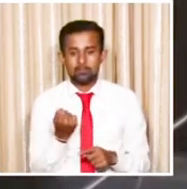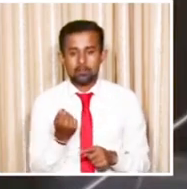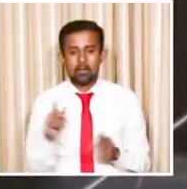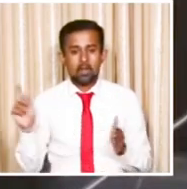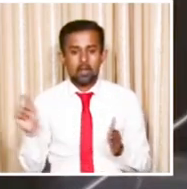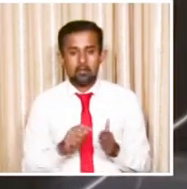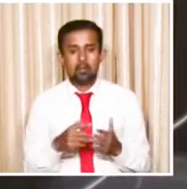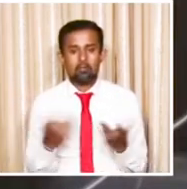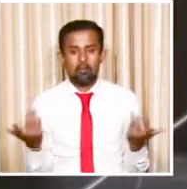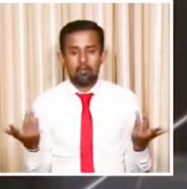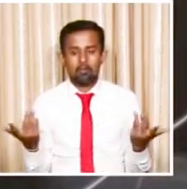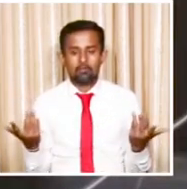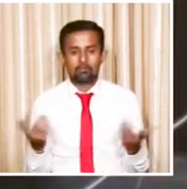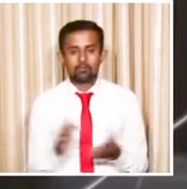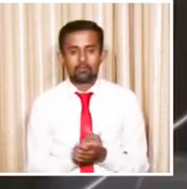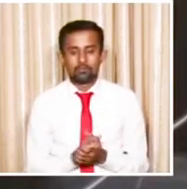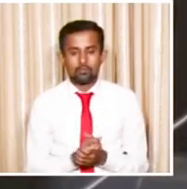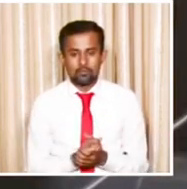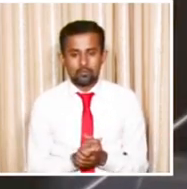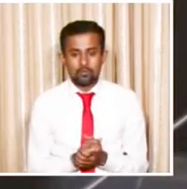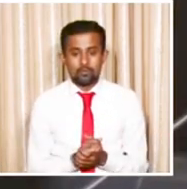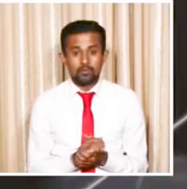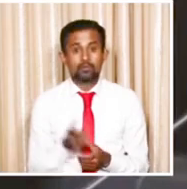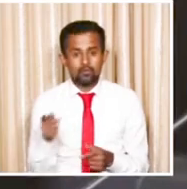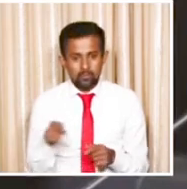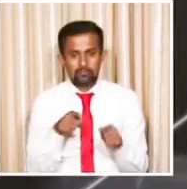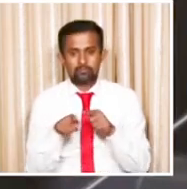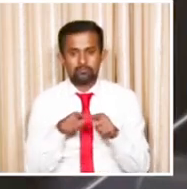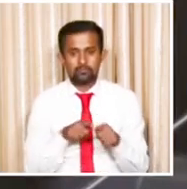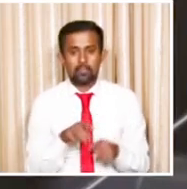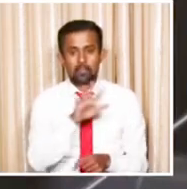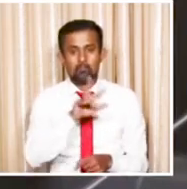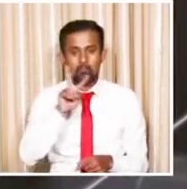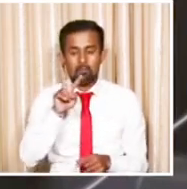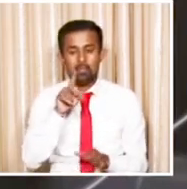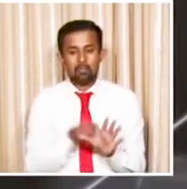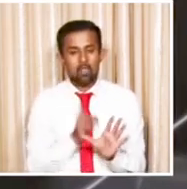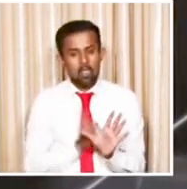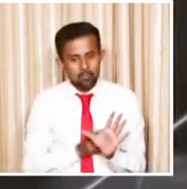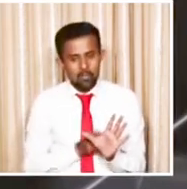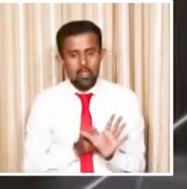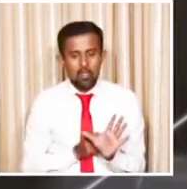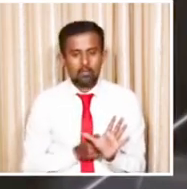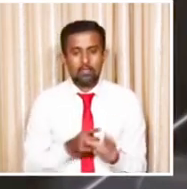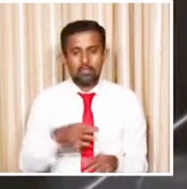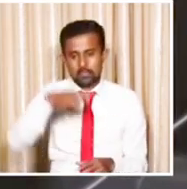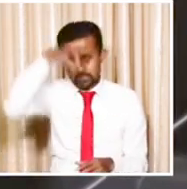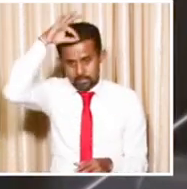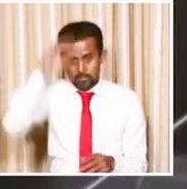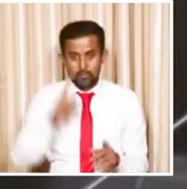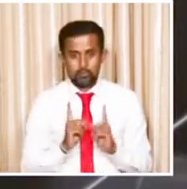නැති උනේ එහෙමයි එතකොට මේක තමයි උනේ 52 ඉඳලා හැමදාම සිංහල පමණයි